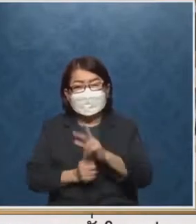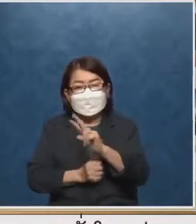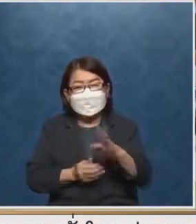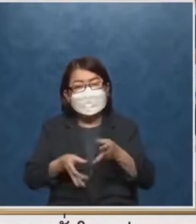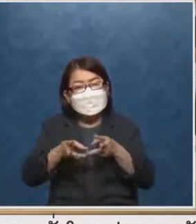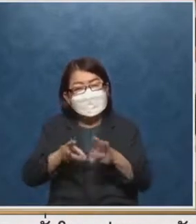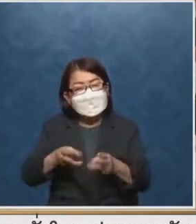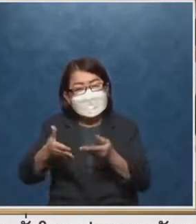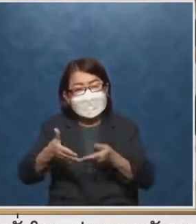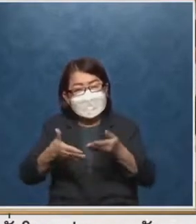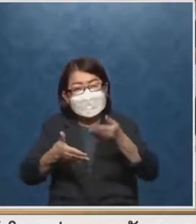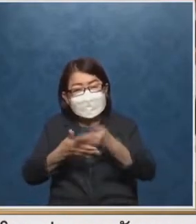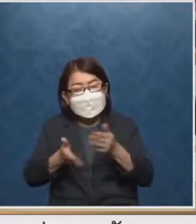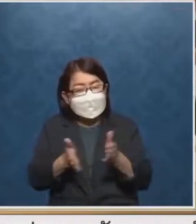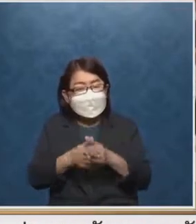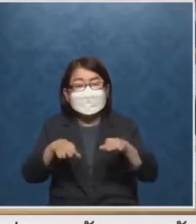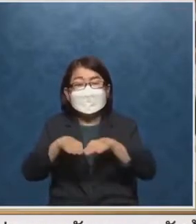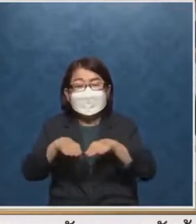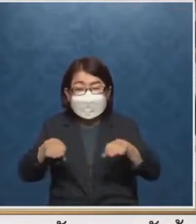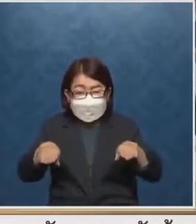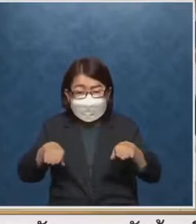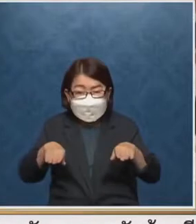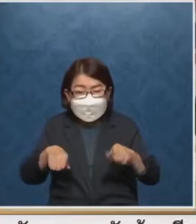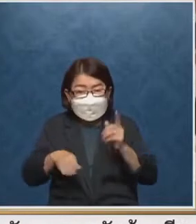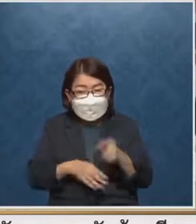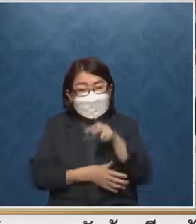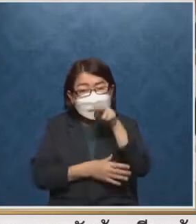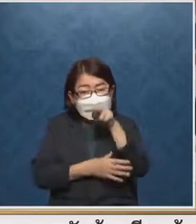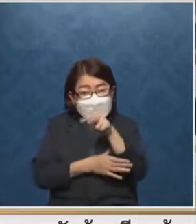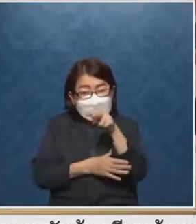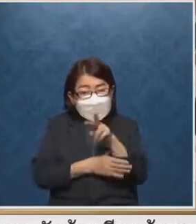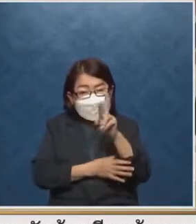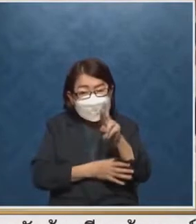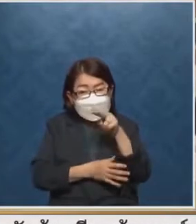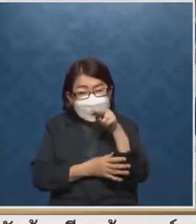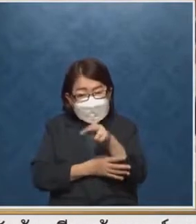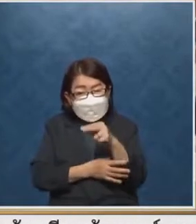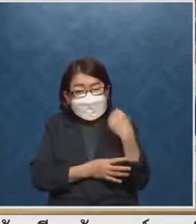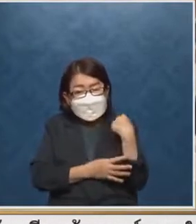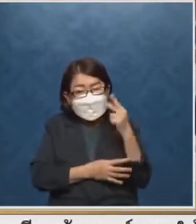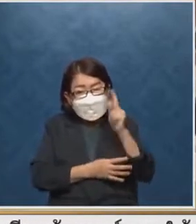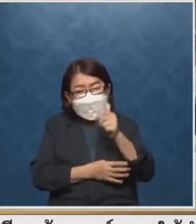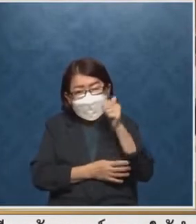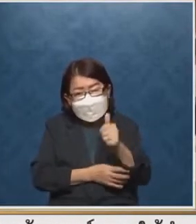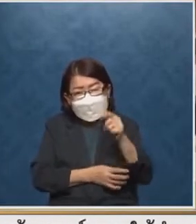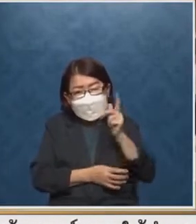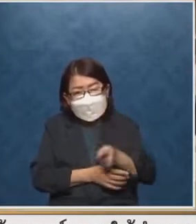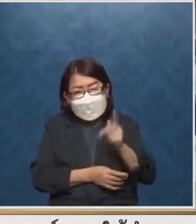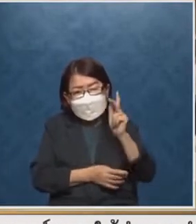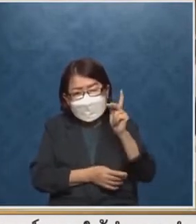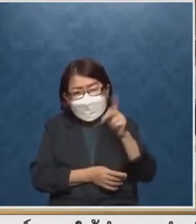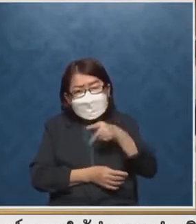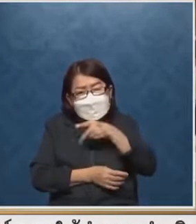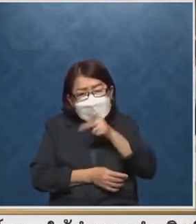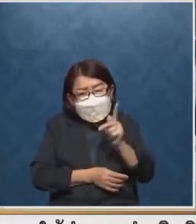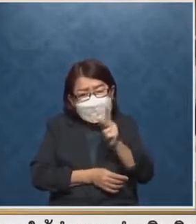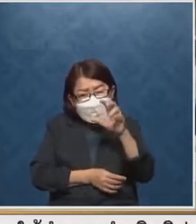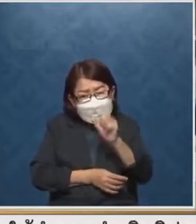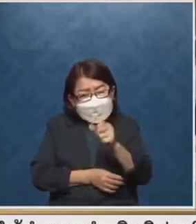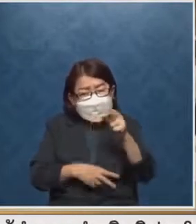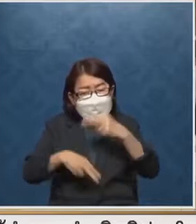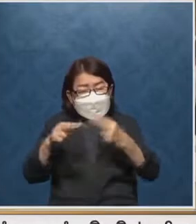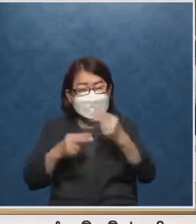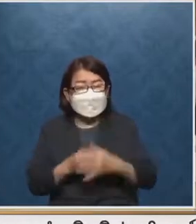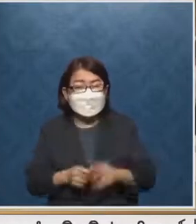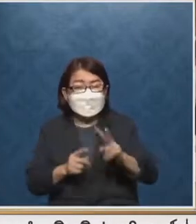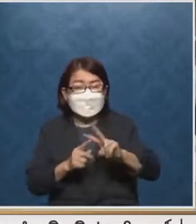ไกและมาตรฐานในการเฝ้าระวังการตรวจสอบข่าวลวงข่าวปลอมและประการที่2คือการพัฒนาก